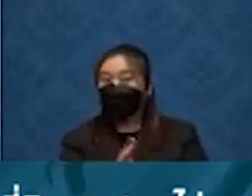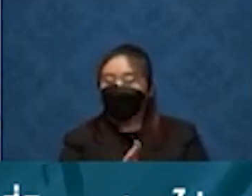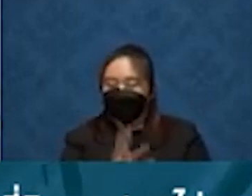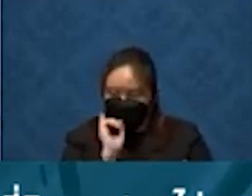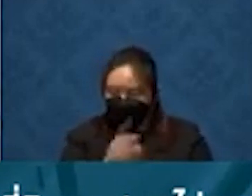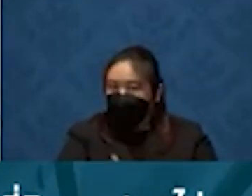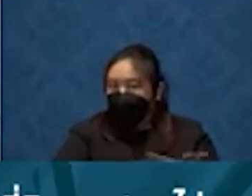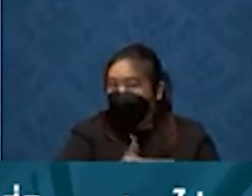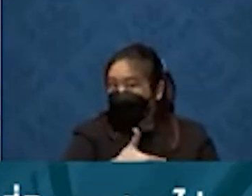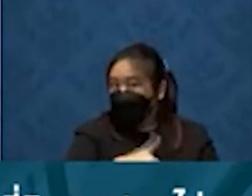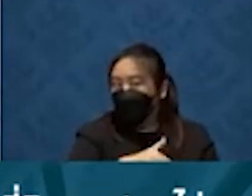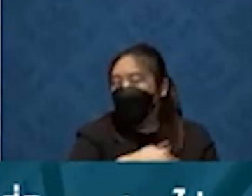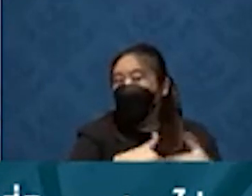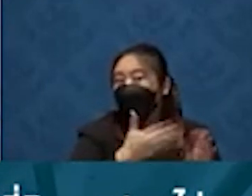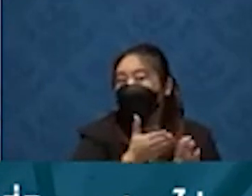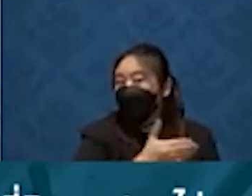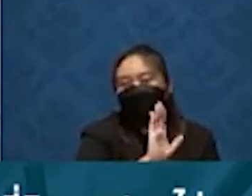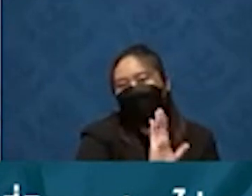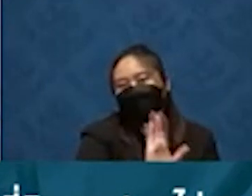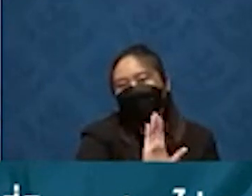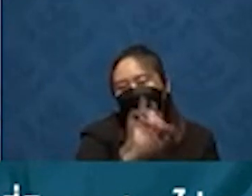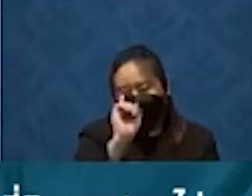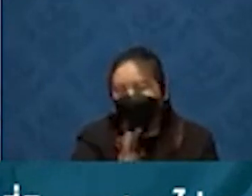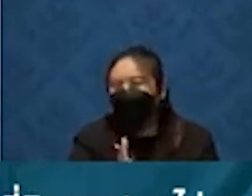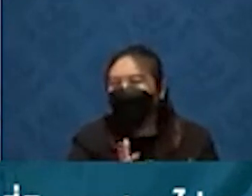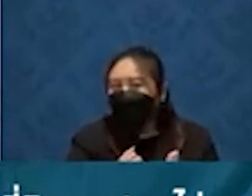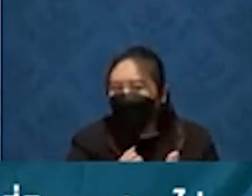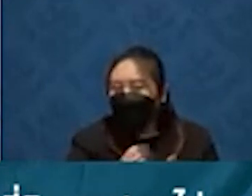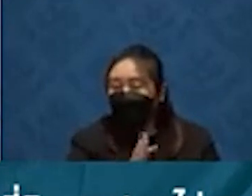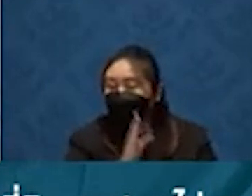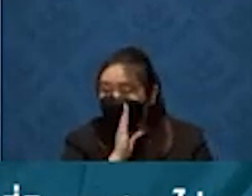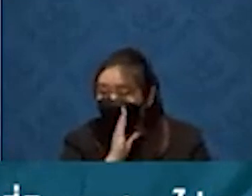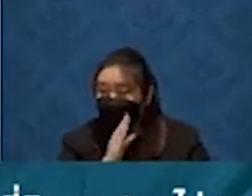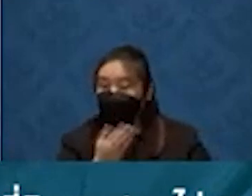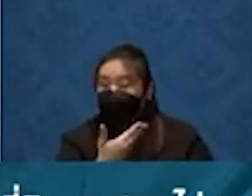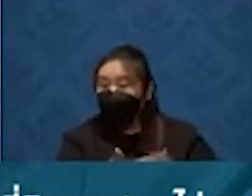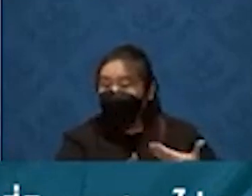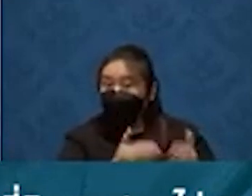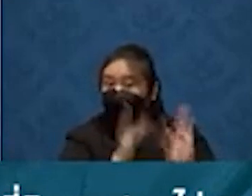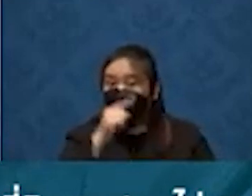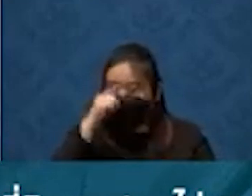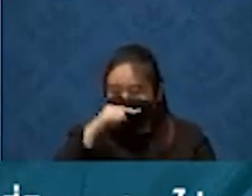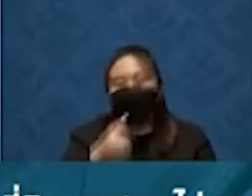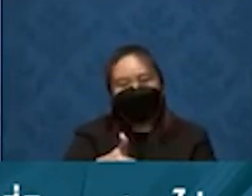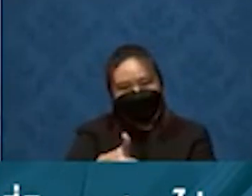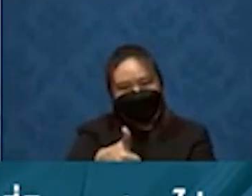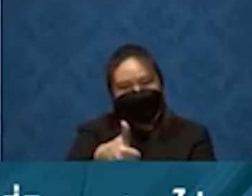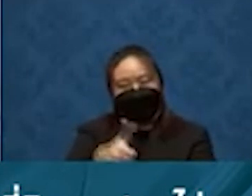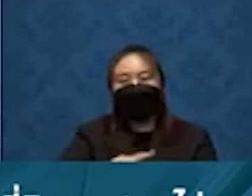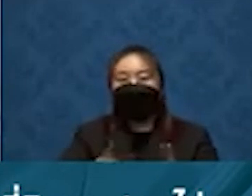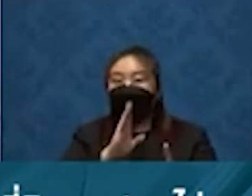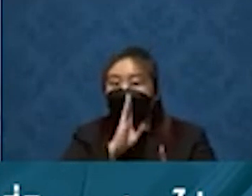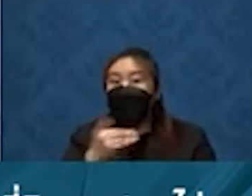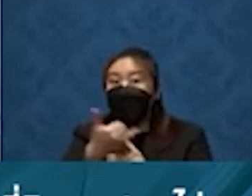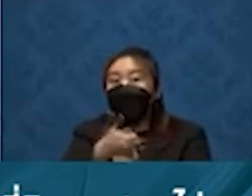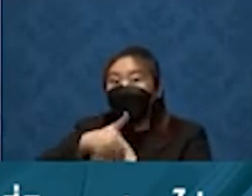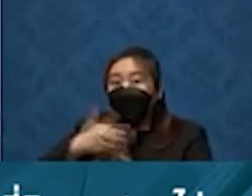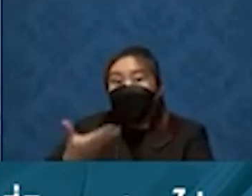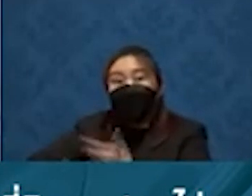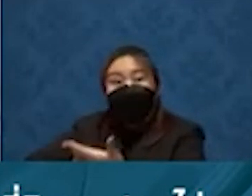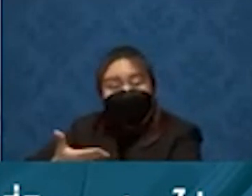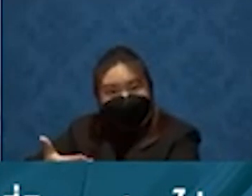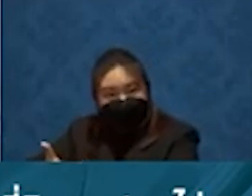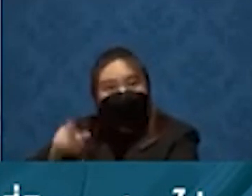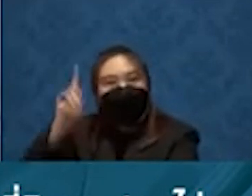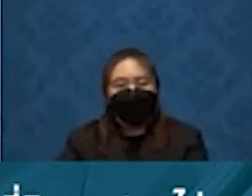ขายถ้าขายได้ตามสิทธินั้นถ้าขายคนไทยได้เลยแต่ถ้าขายให้คนต่างชาติต้องได้คุณสมบัติต้องตรวจสอบกันไม่ได้ขาย